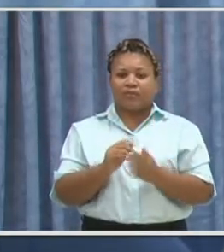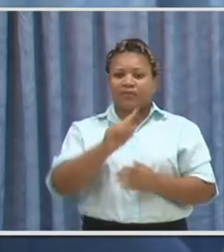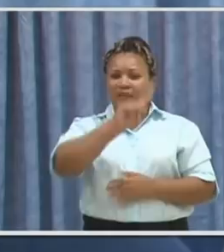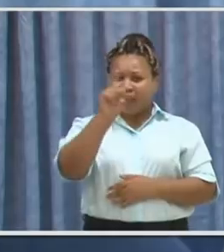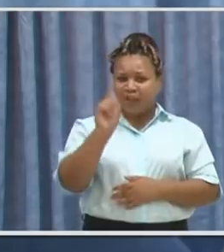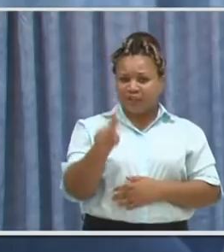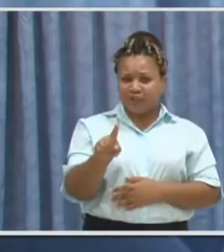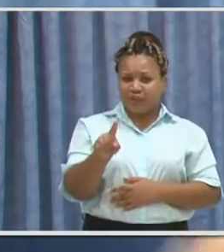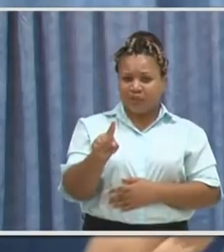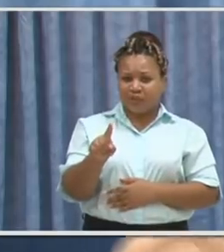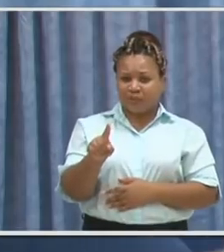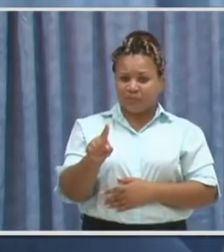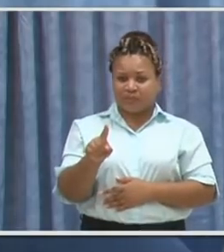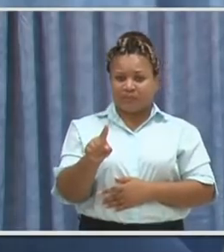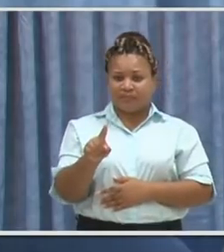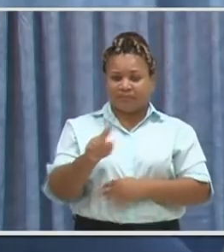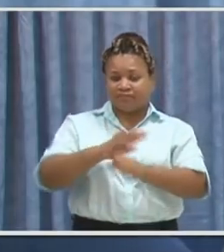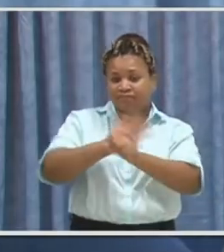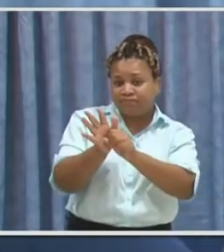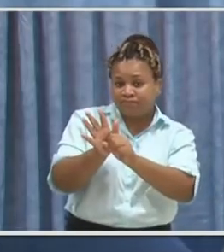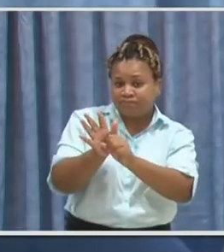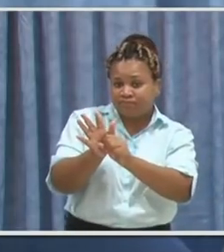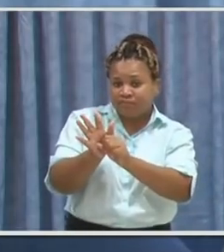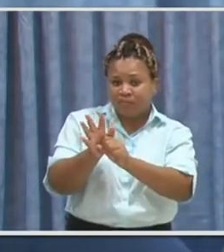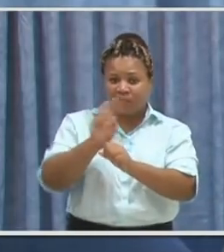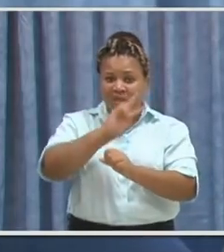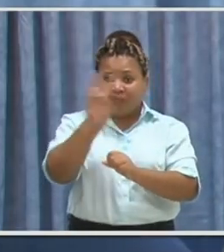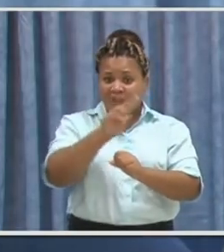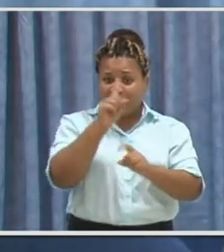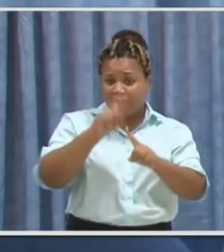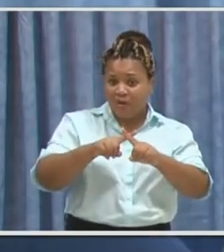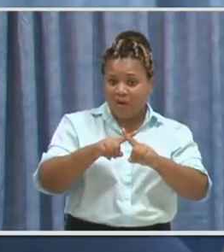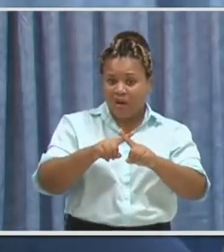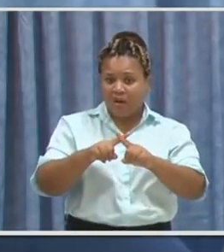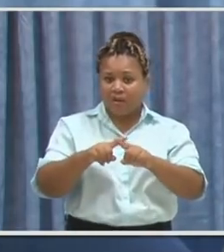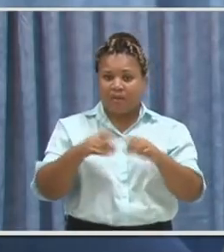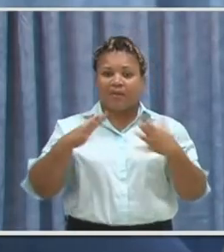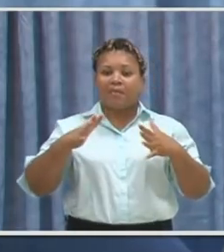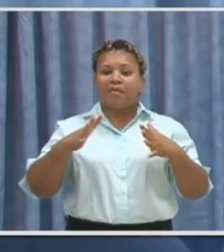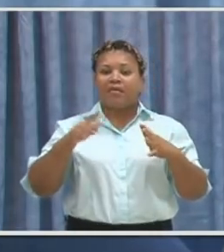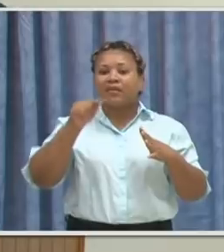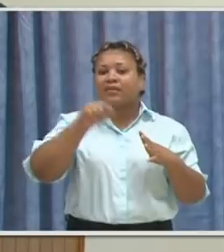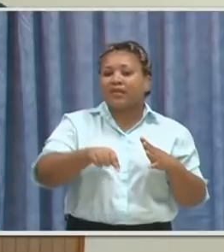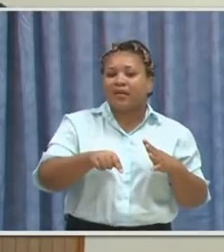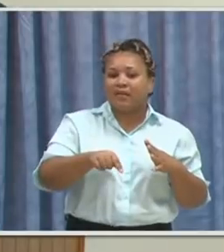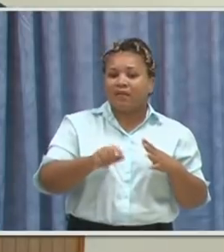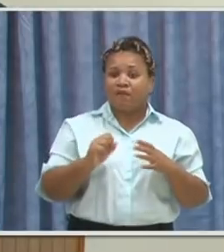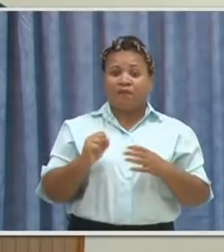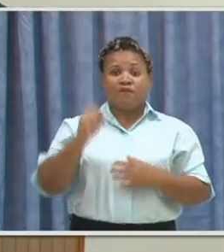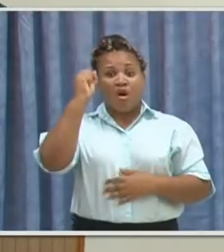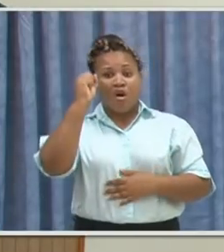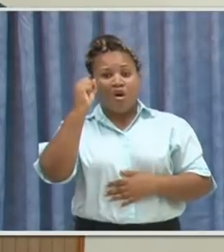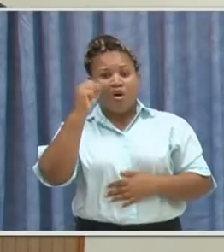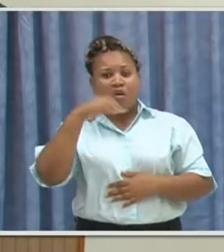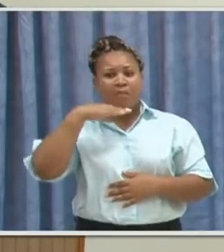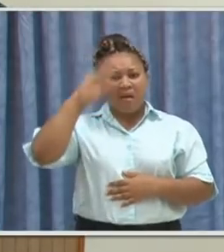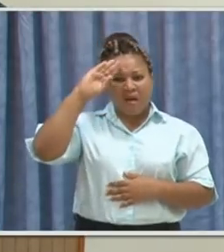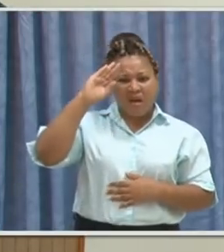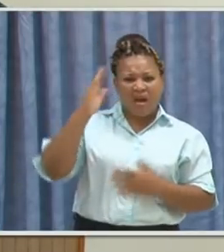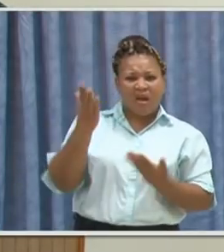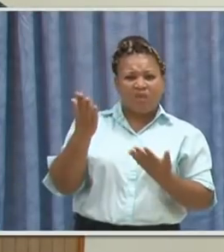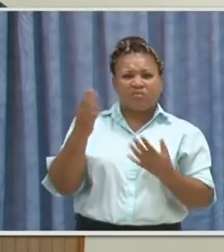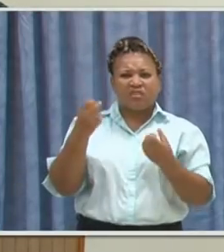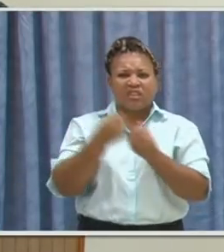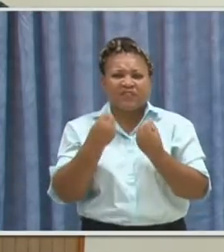chose qui vient plus haut, si plus pire, ou soit immal, parce qu'il n'y a pas rien? La plupart des temps, je dis une second